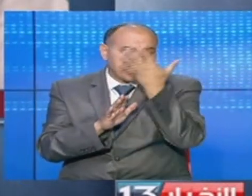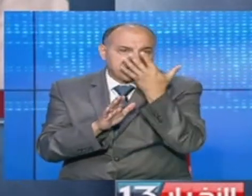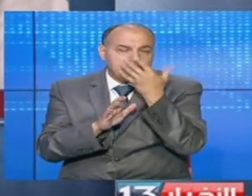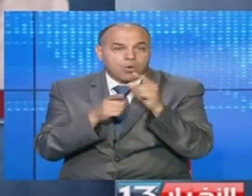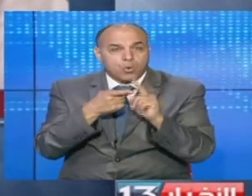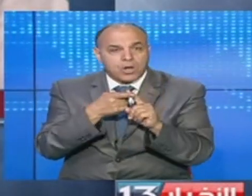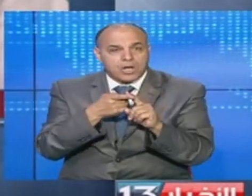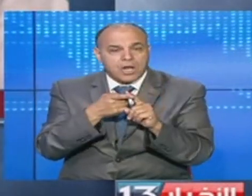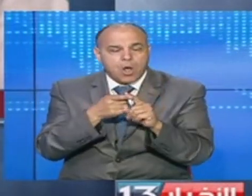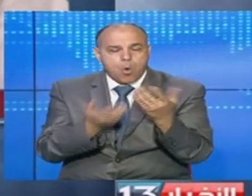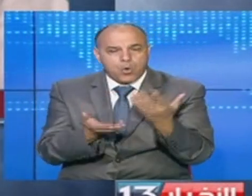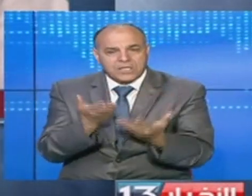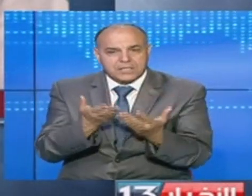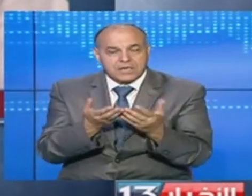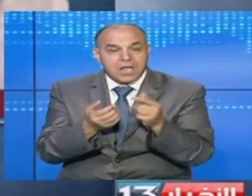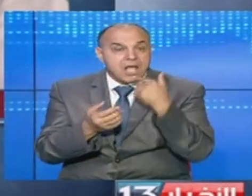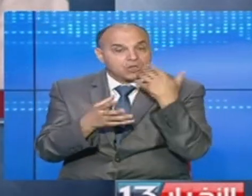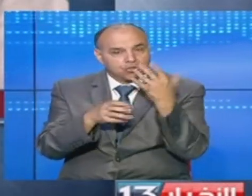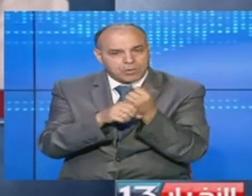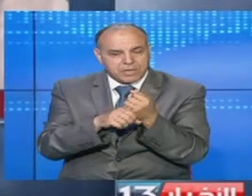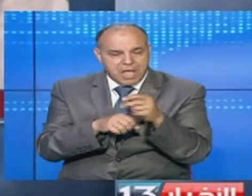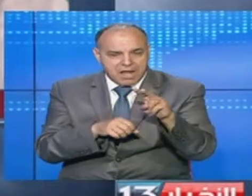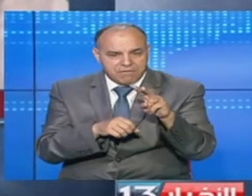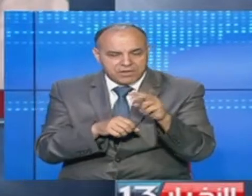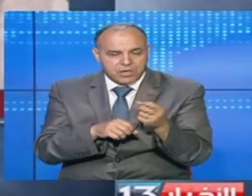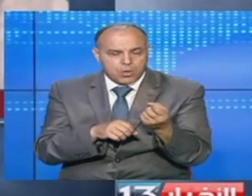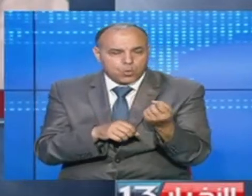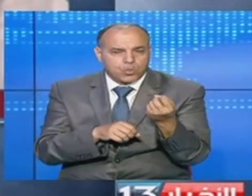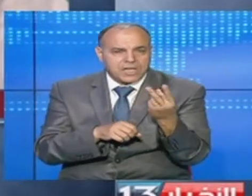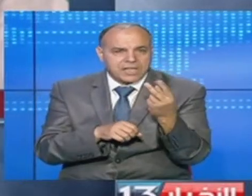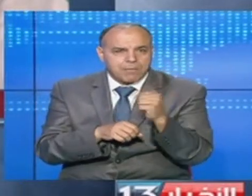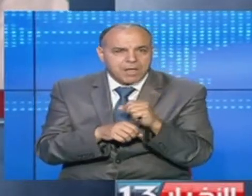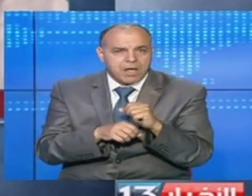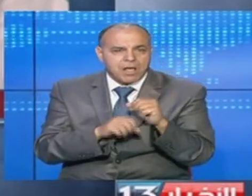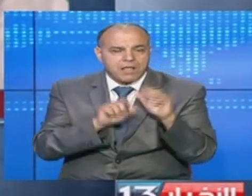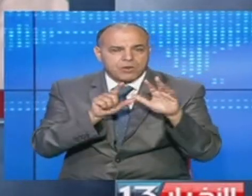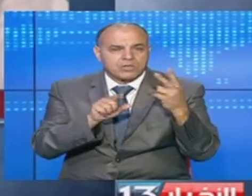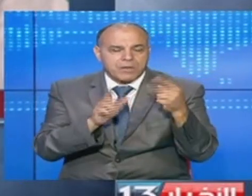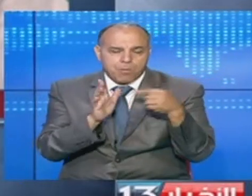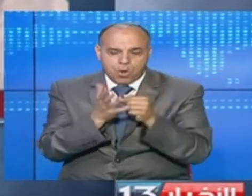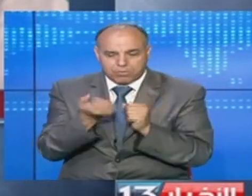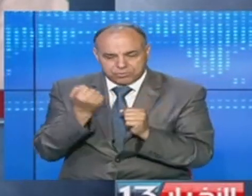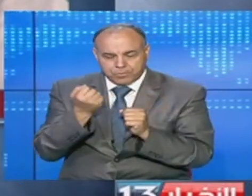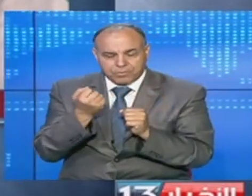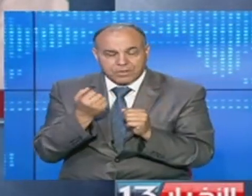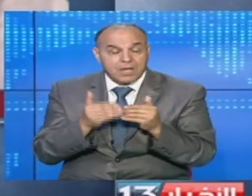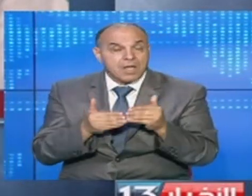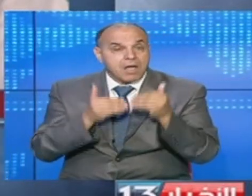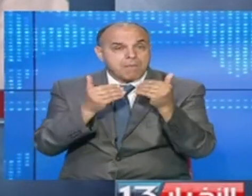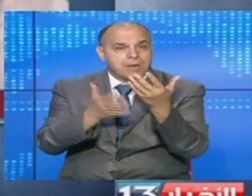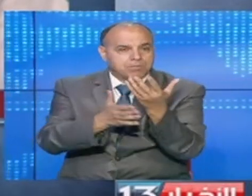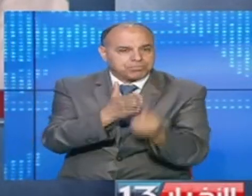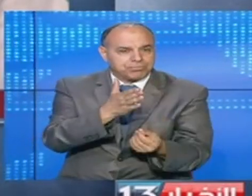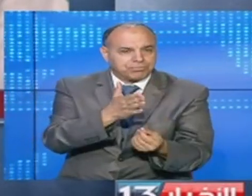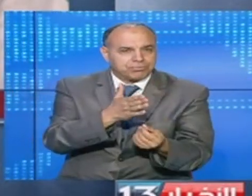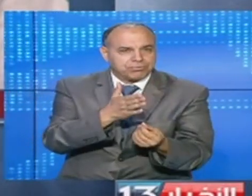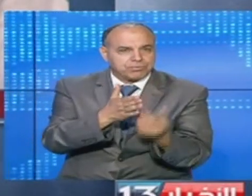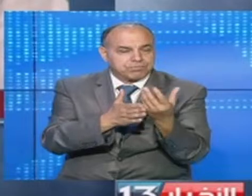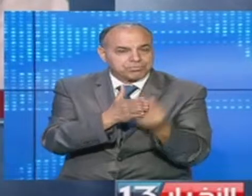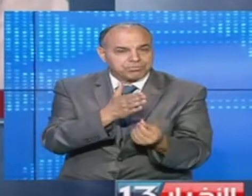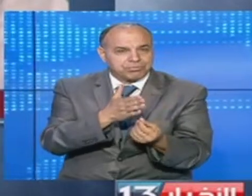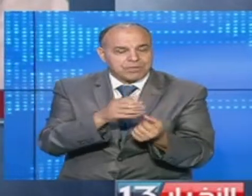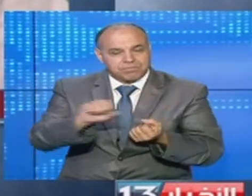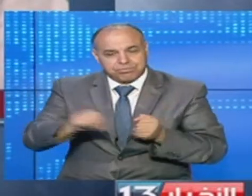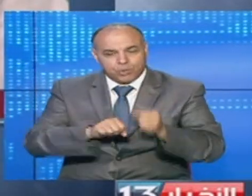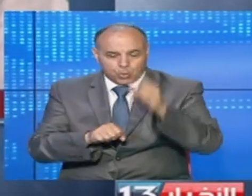في وزنها والتي جمعت ال في وثلاث مائه واثنتين وسبعين نقطه فيما سيغيب اه او سيغيب